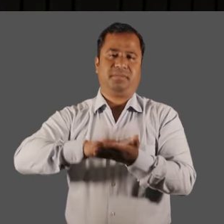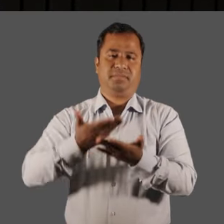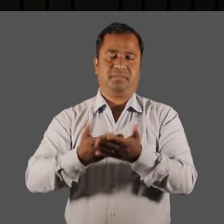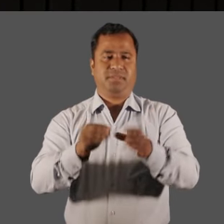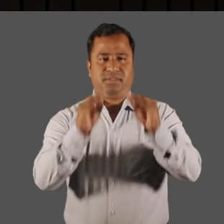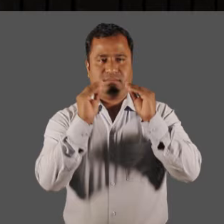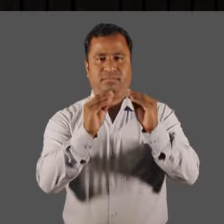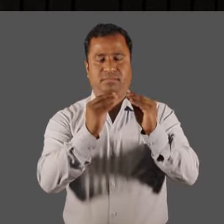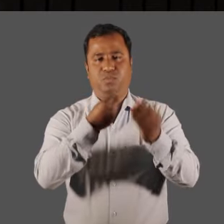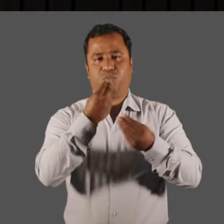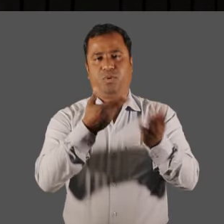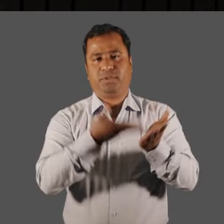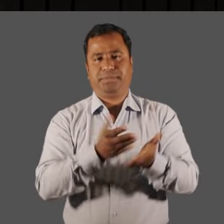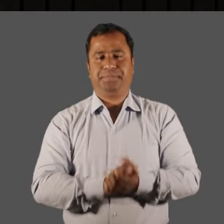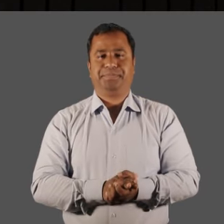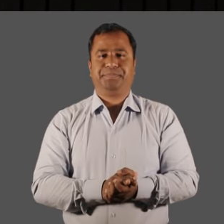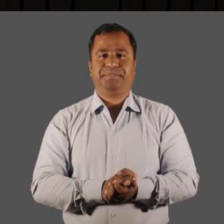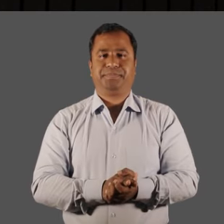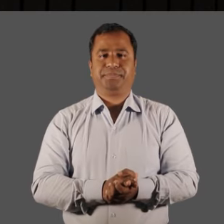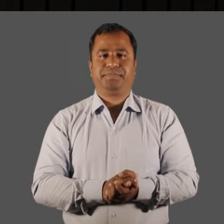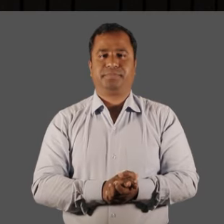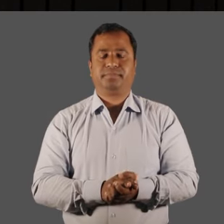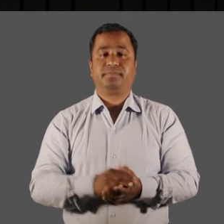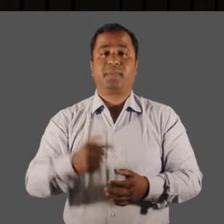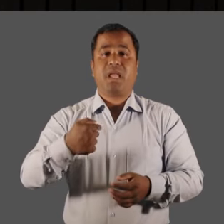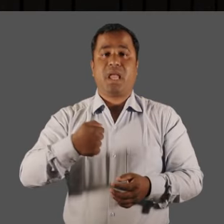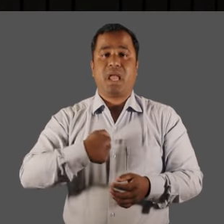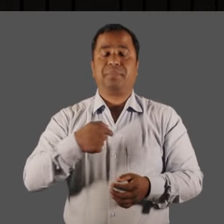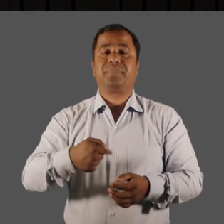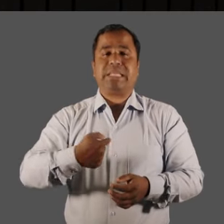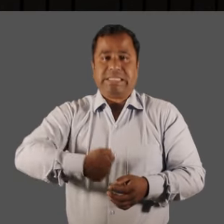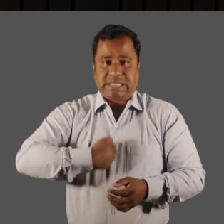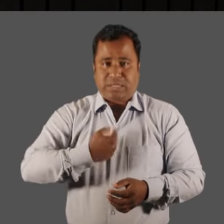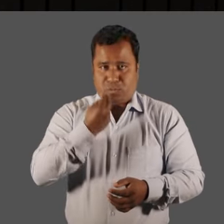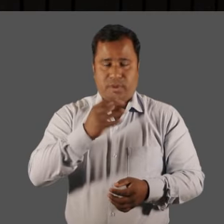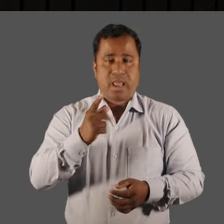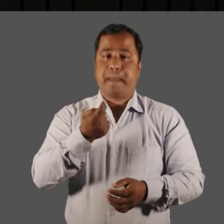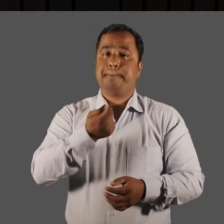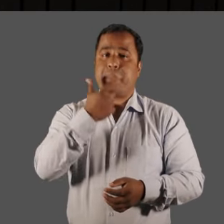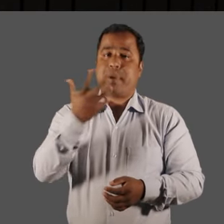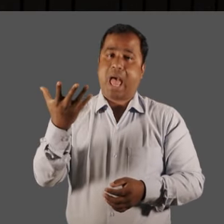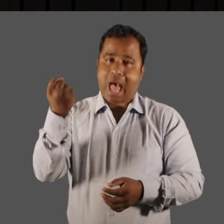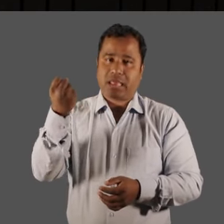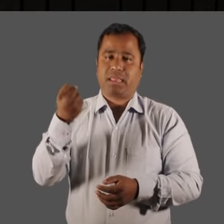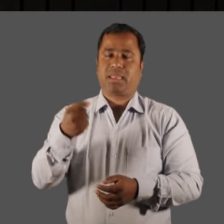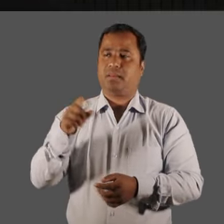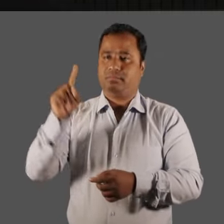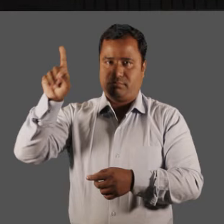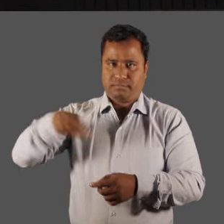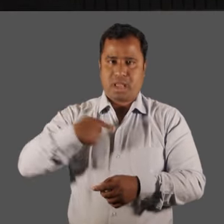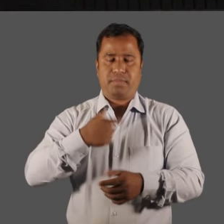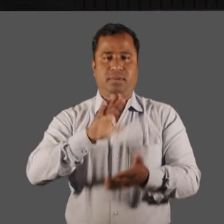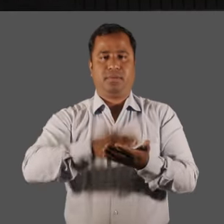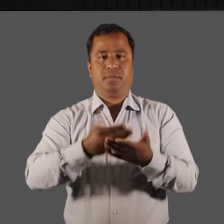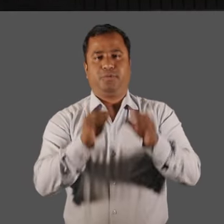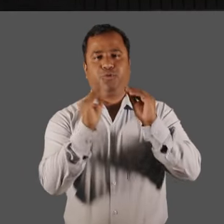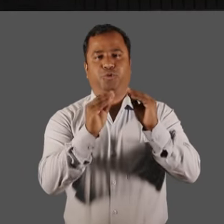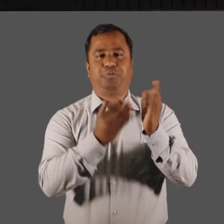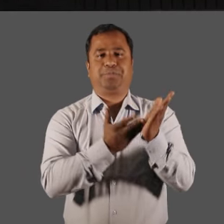হয়েছে এই মানে কাজগুলো। আপনি তো মানে আপনার কথা বলতেন না, আসলে আপনি তার এক্স্যাক্টলি, হ্যাঁ, কথাটা তার কথাটাই কনভে বলতেন। করতাম আসলে। হ্যাঁ, হ্যাঁ, সেটাই। আপনার